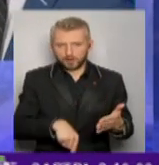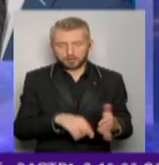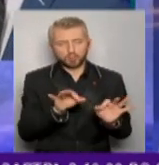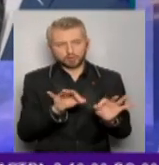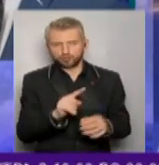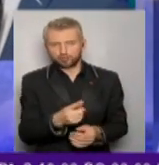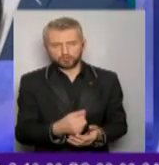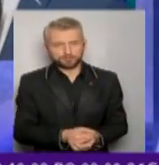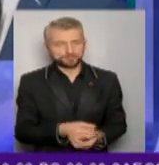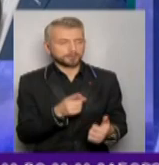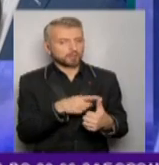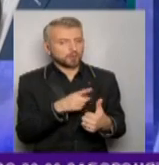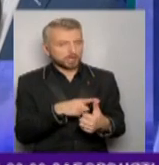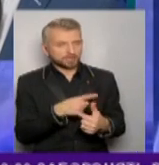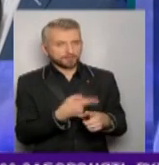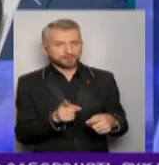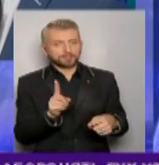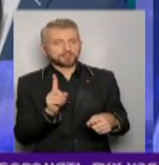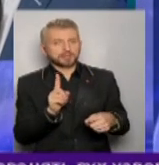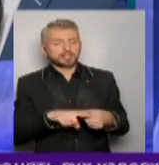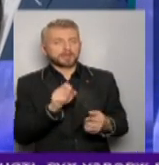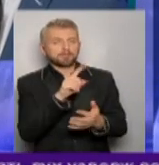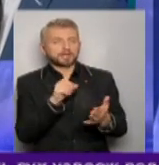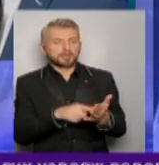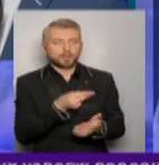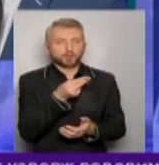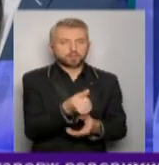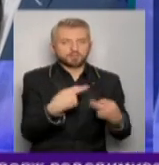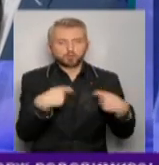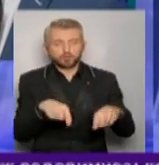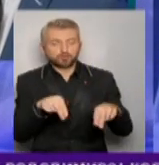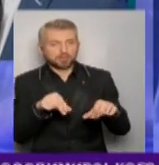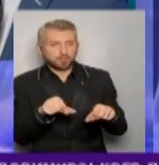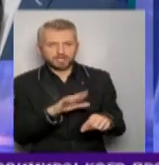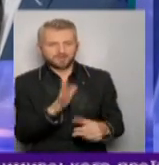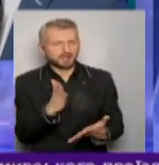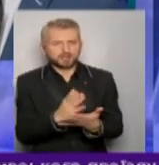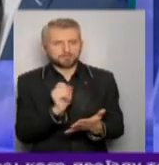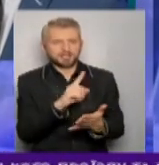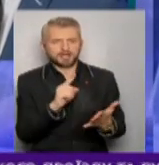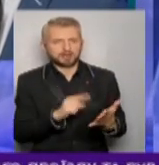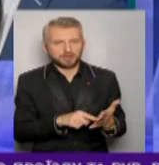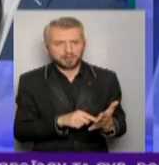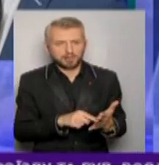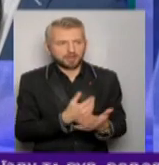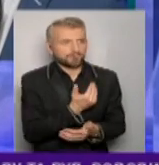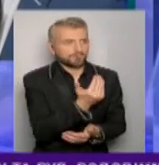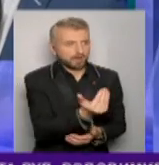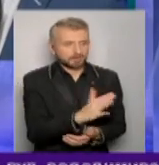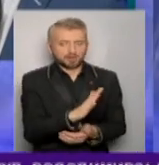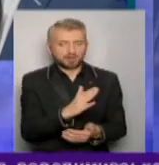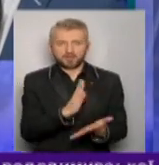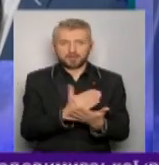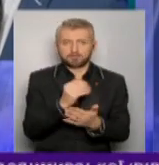чому. Ну, по-перше, це питання купівлі-продажу земель, це не є питання вас, це не є питання